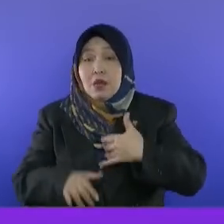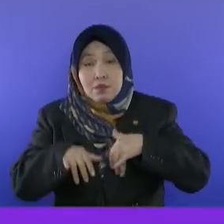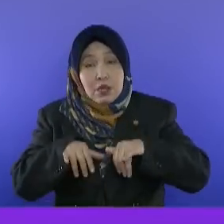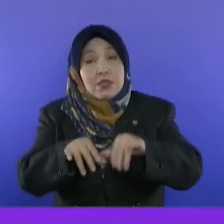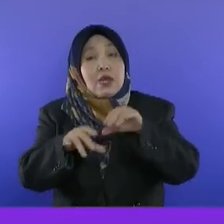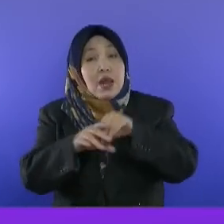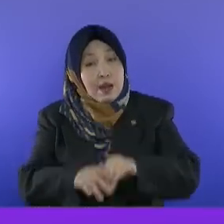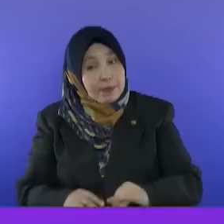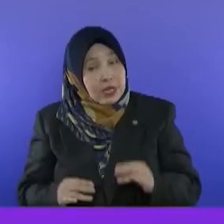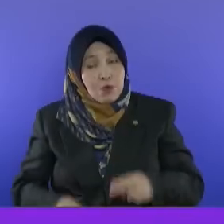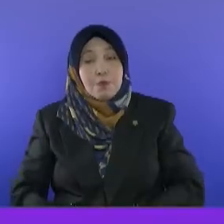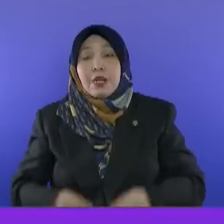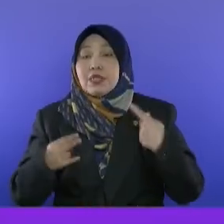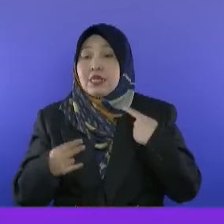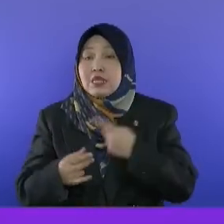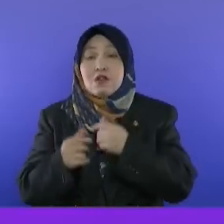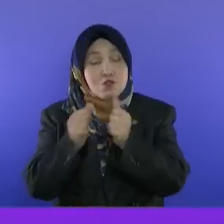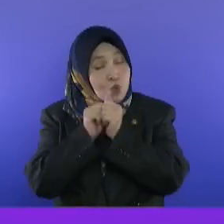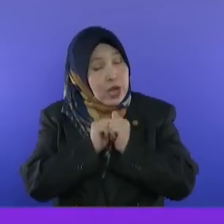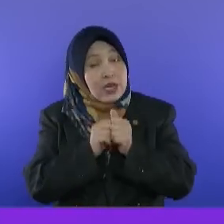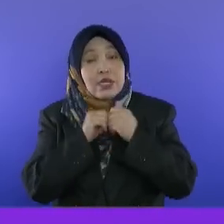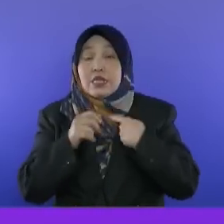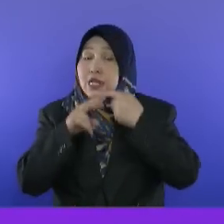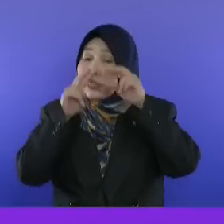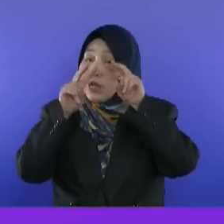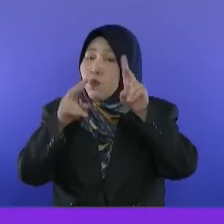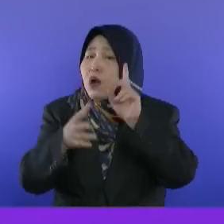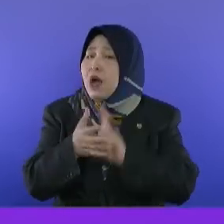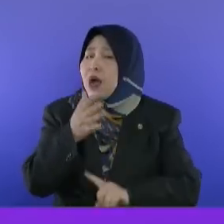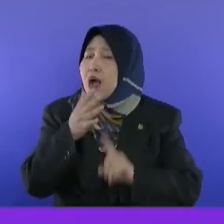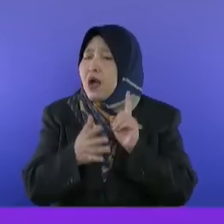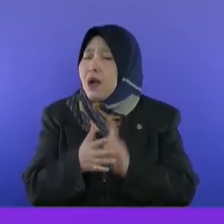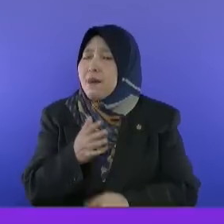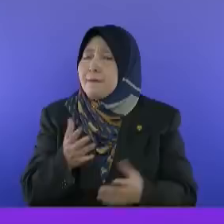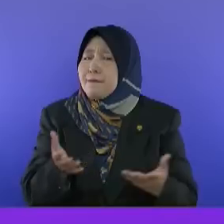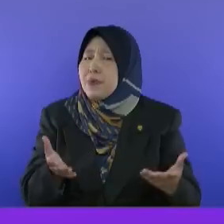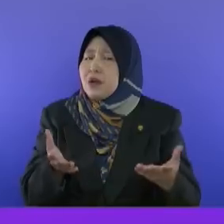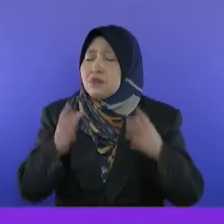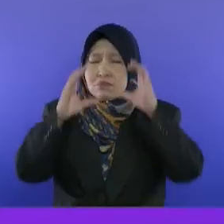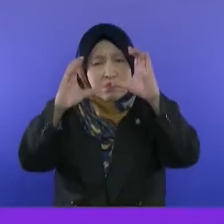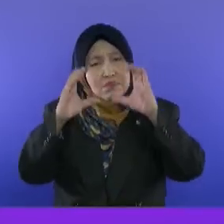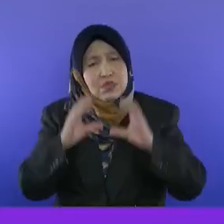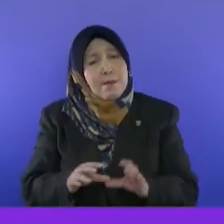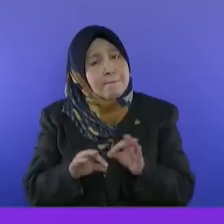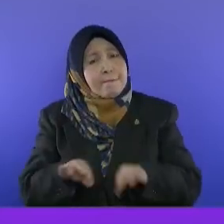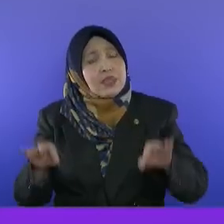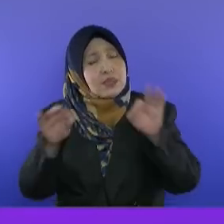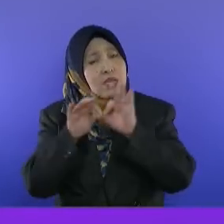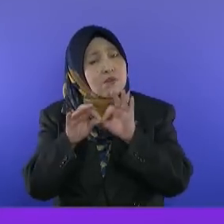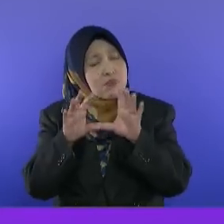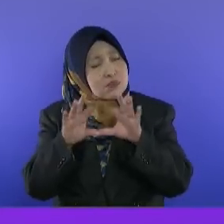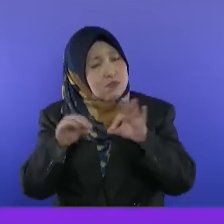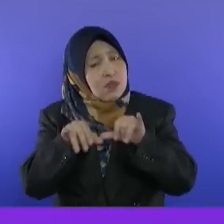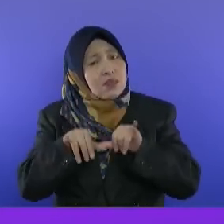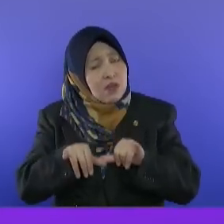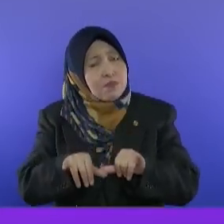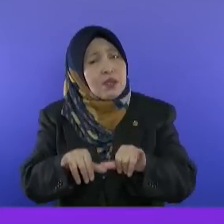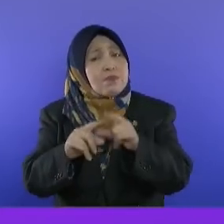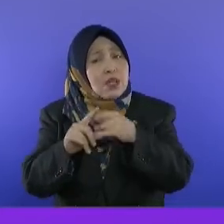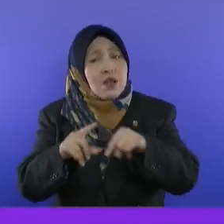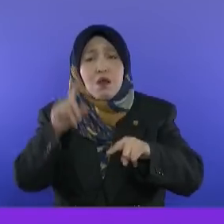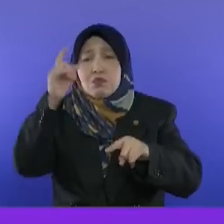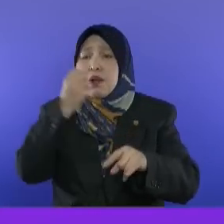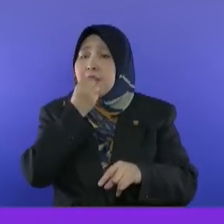dalam kehidupan Jadi mari sama-sama kita lihat kepada Apakah familia penting bercakap tentang Istiqomah ini bila Allah